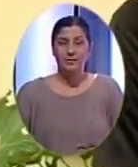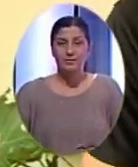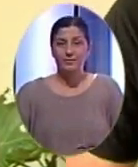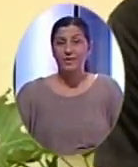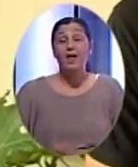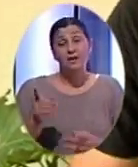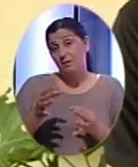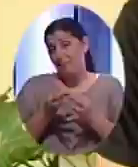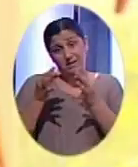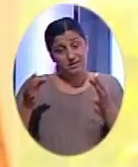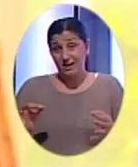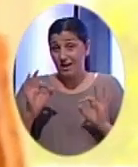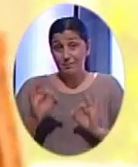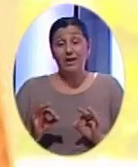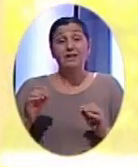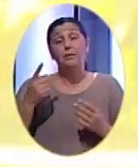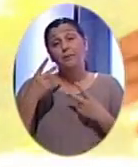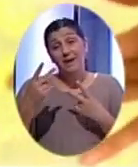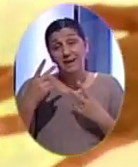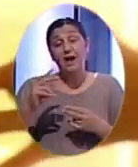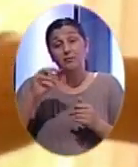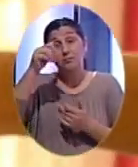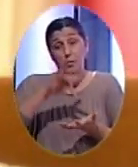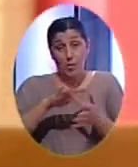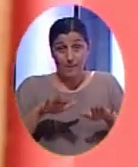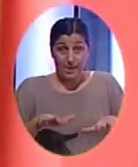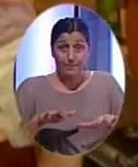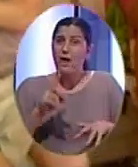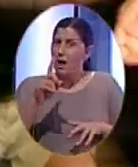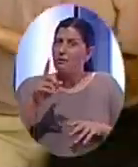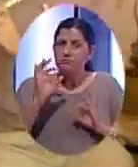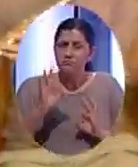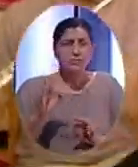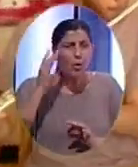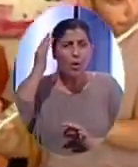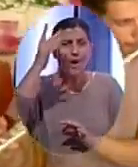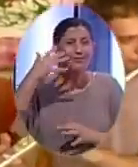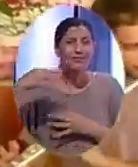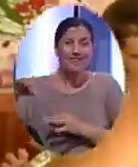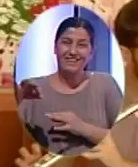הם רק בהתחלה ובינתיים מנגנים ומופיעים בעיקר מול קהל מקומי, אבל מייזים גם לחלום